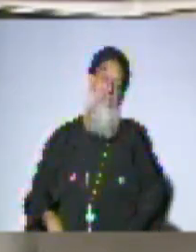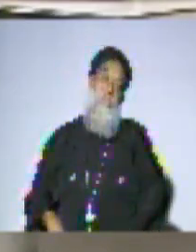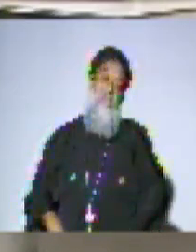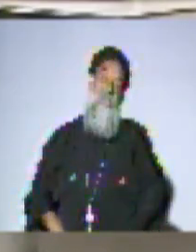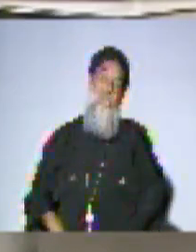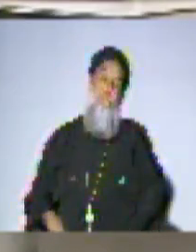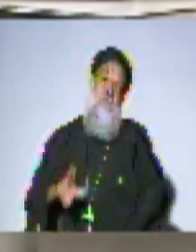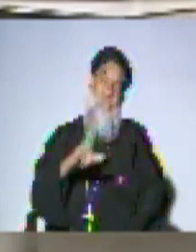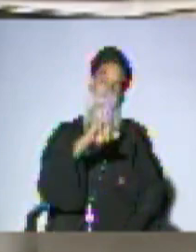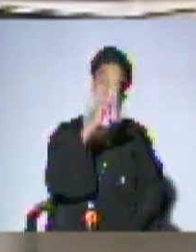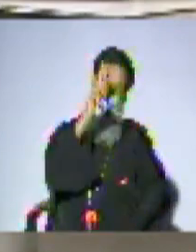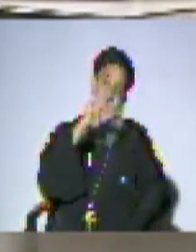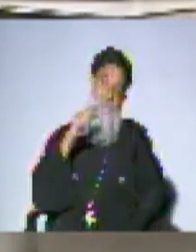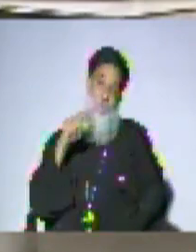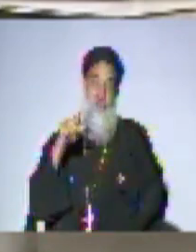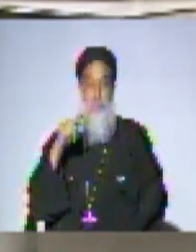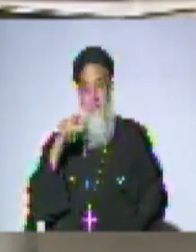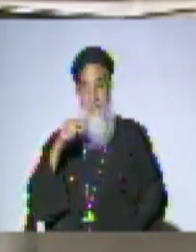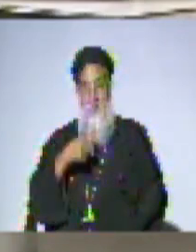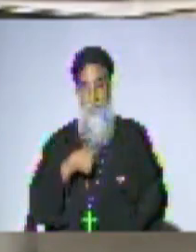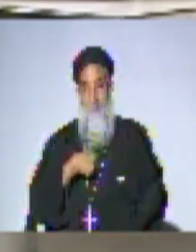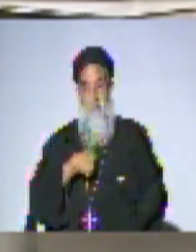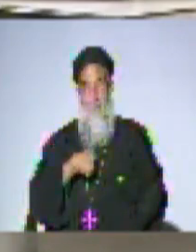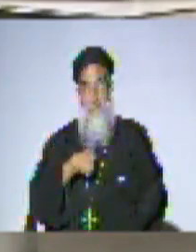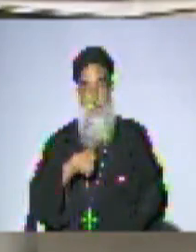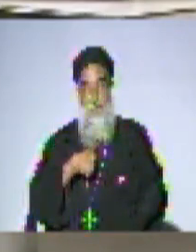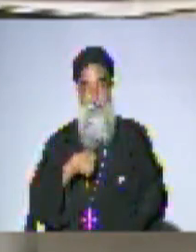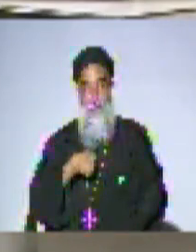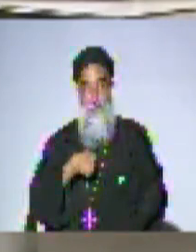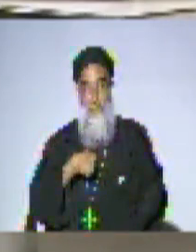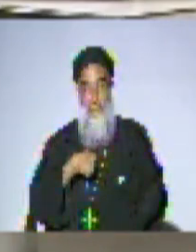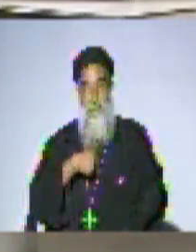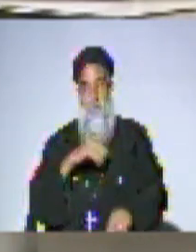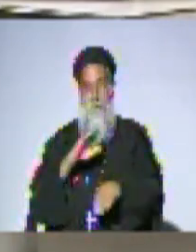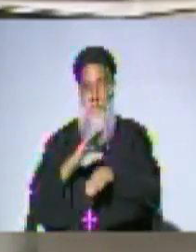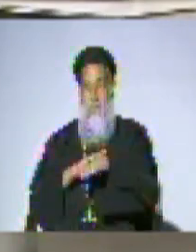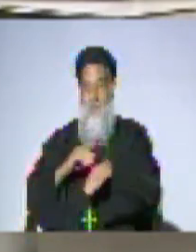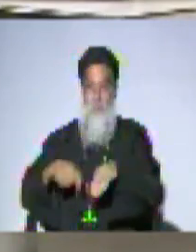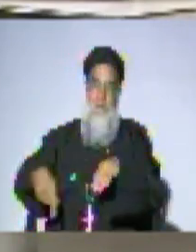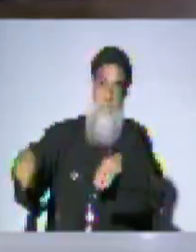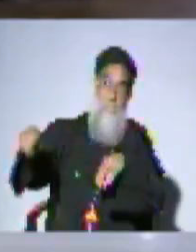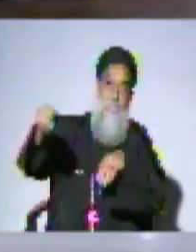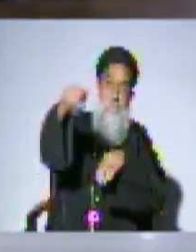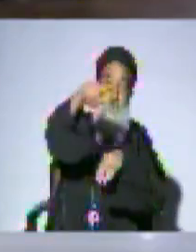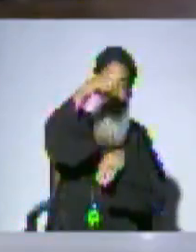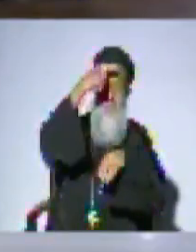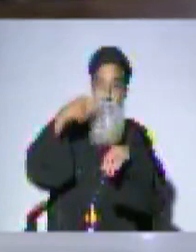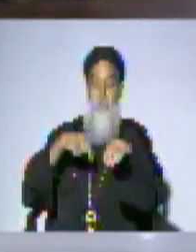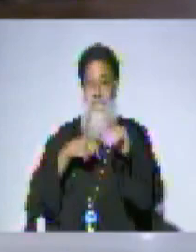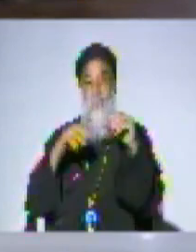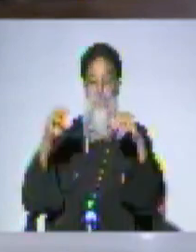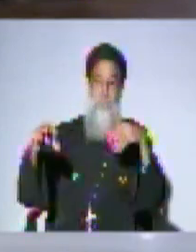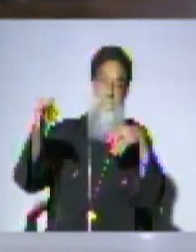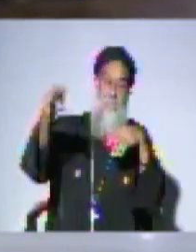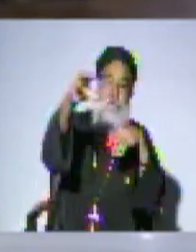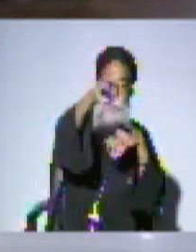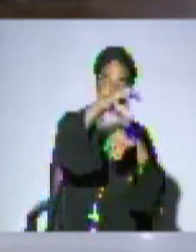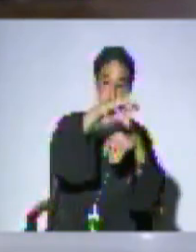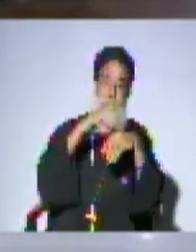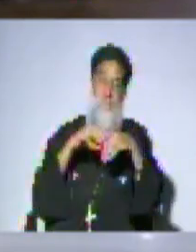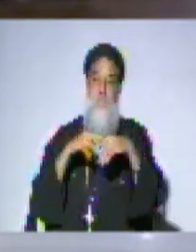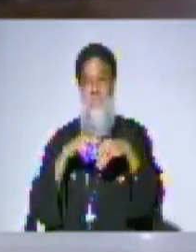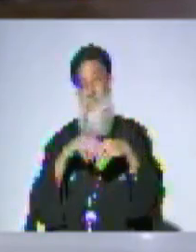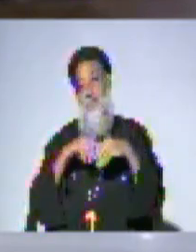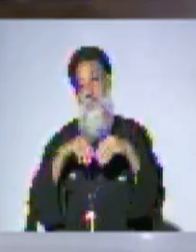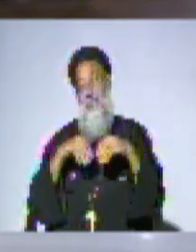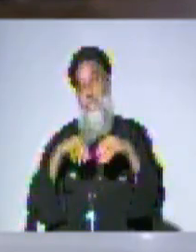عايزه سؤال بس سيدنا، احنا لما بنوزع الخدمه في الكنيسه عندنا، فكل خادمه مثلا او